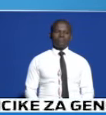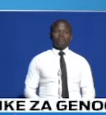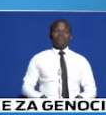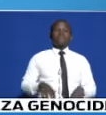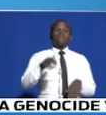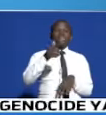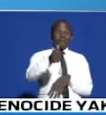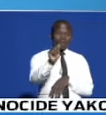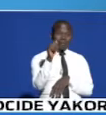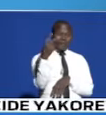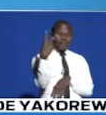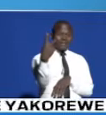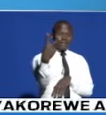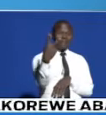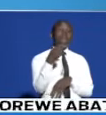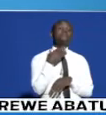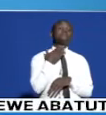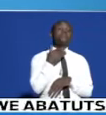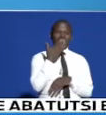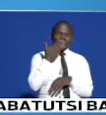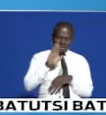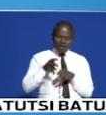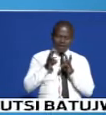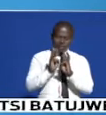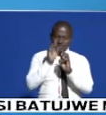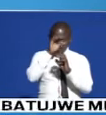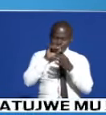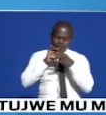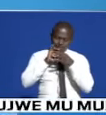babiri batwifurize nabi nabo tuzashaka ko tubagusha neza.